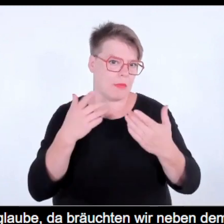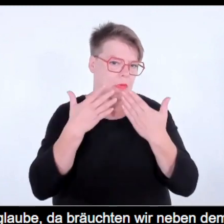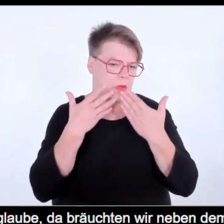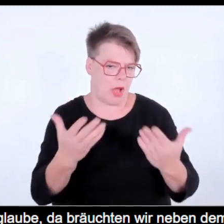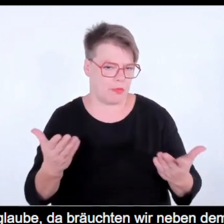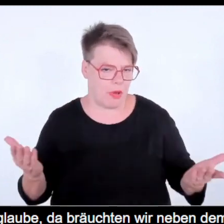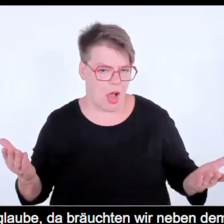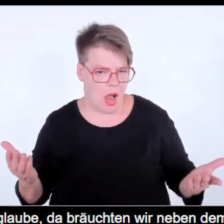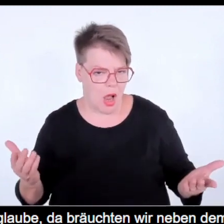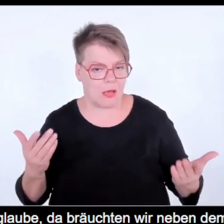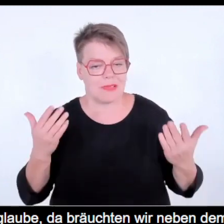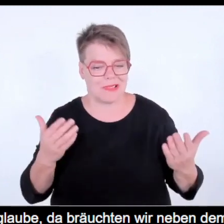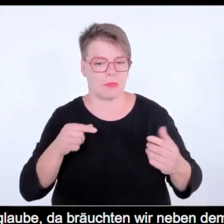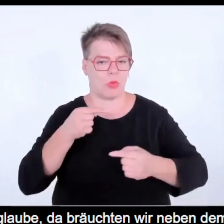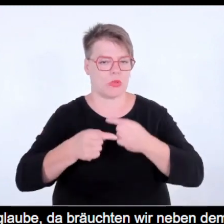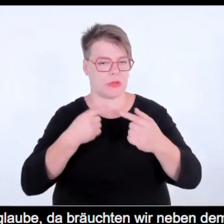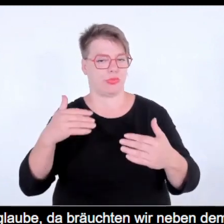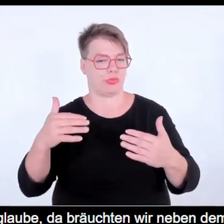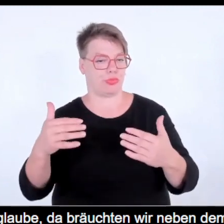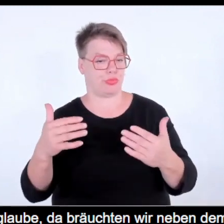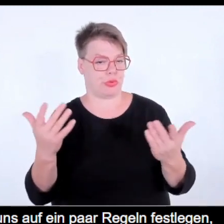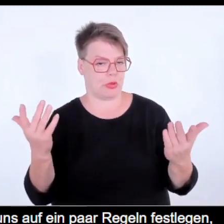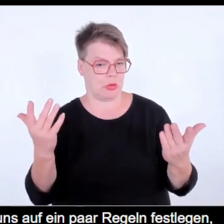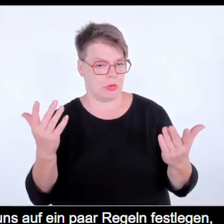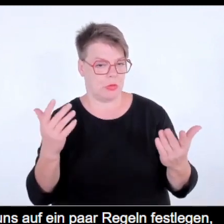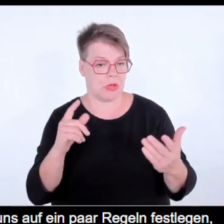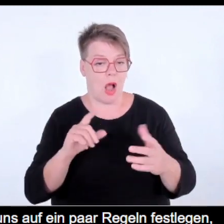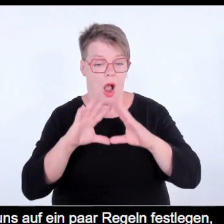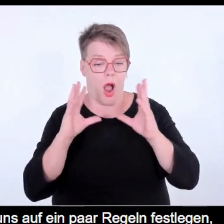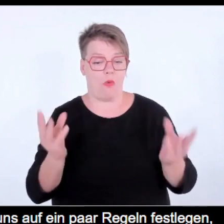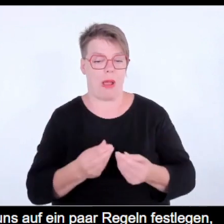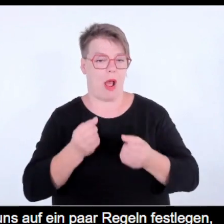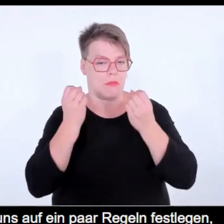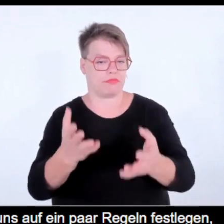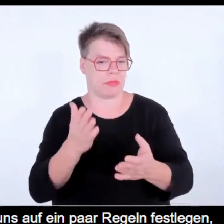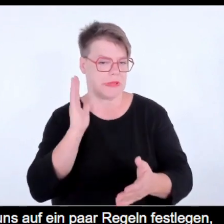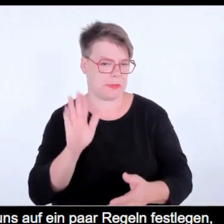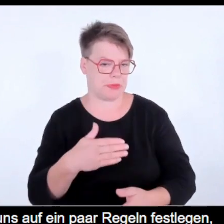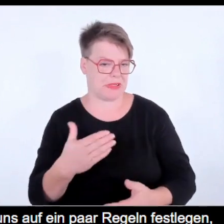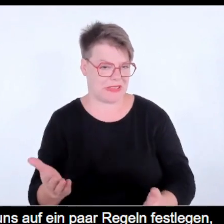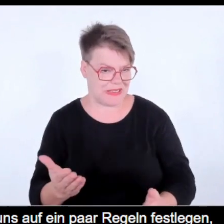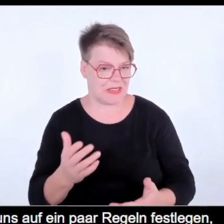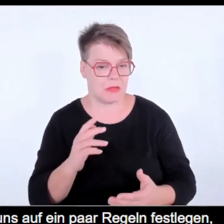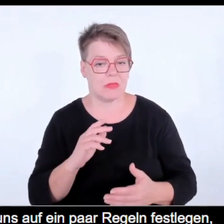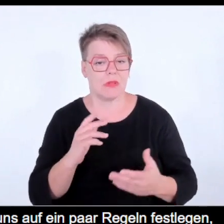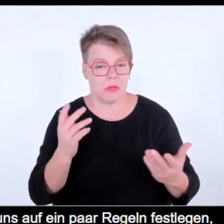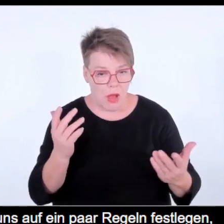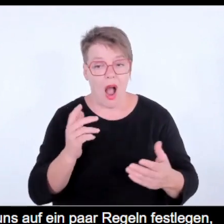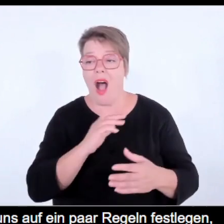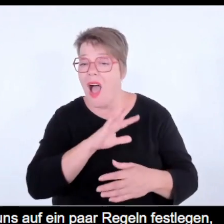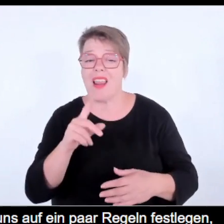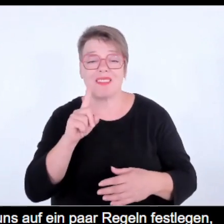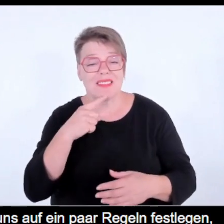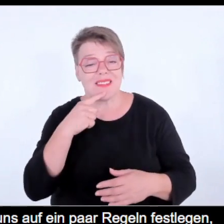weniger ständig neue Stäbe eingerichtet. Und die Wahrheit ist auch, bei der Digitalisierung, da glaube ich, haben wir noch echt